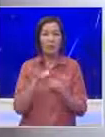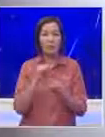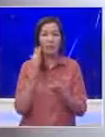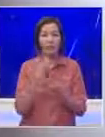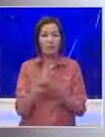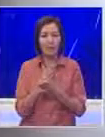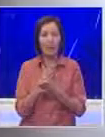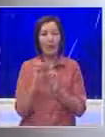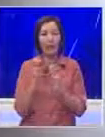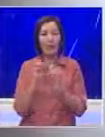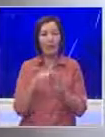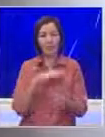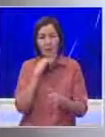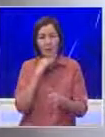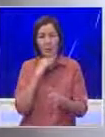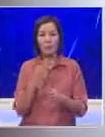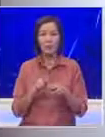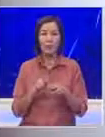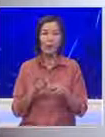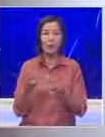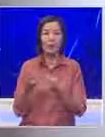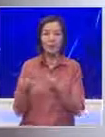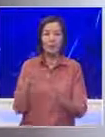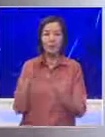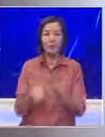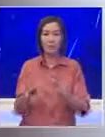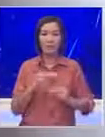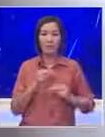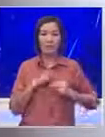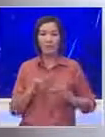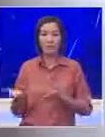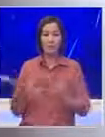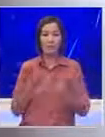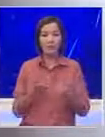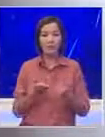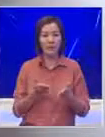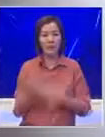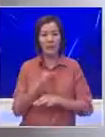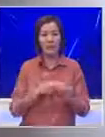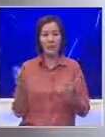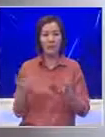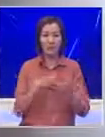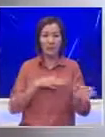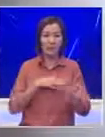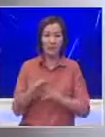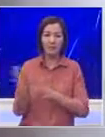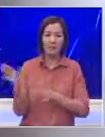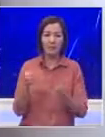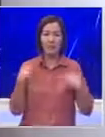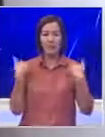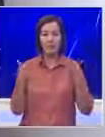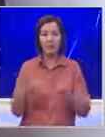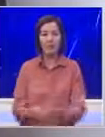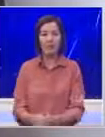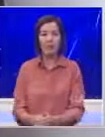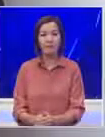да бар. Мүмкіндіктер жетерлік. Сондықтан да инвесторларды бірге жұмыс істеуге шақырамыз. Мына жобаның сәтті іске асуымен